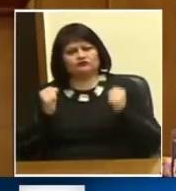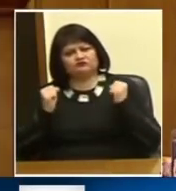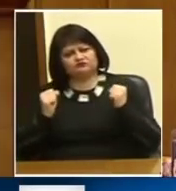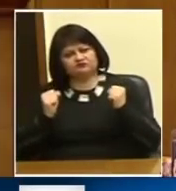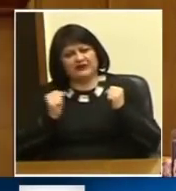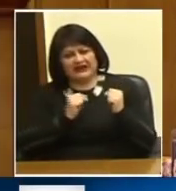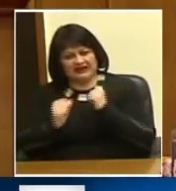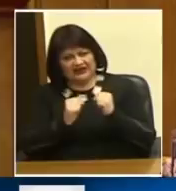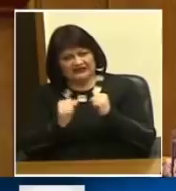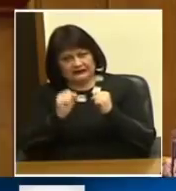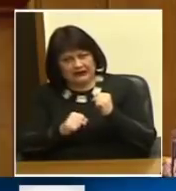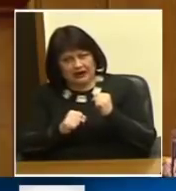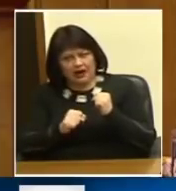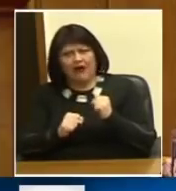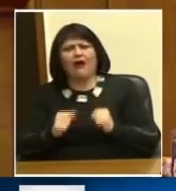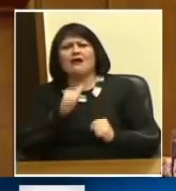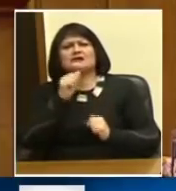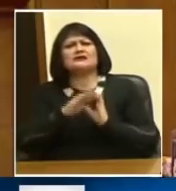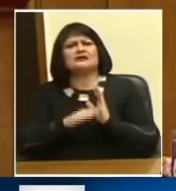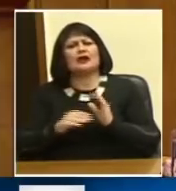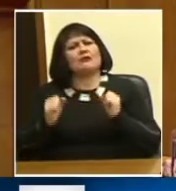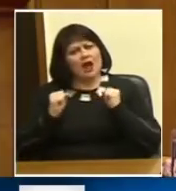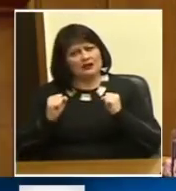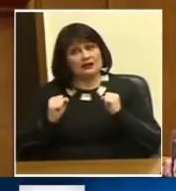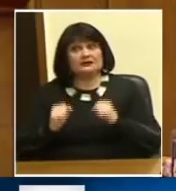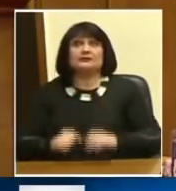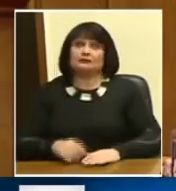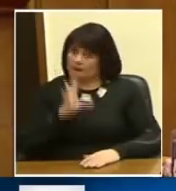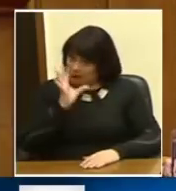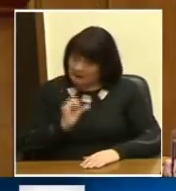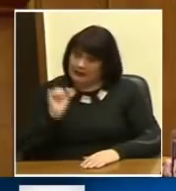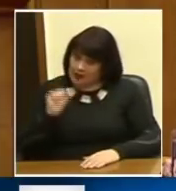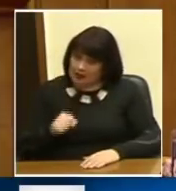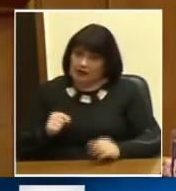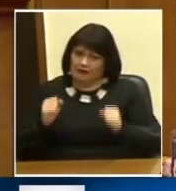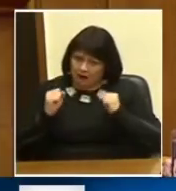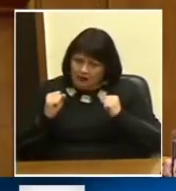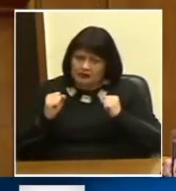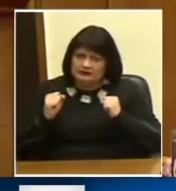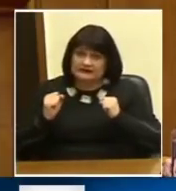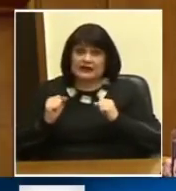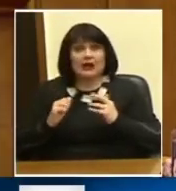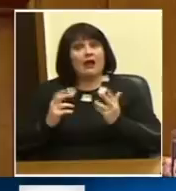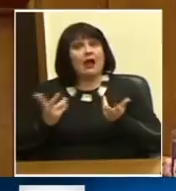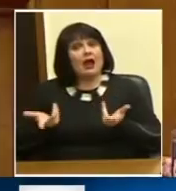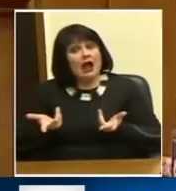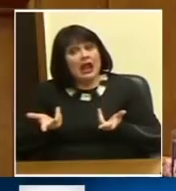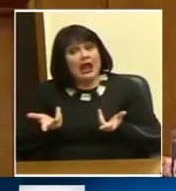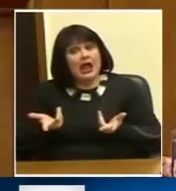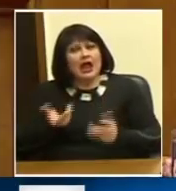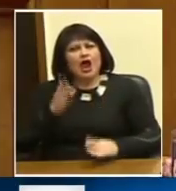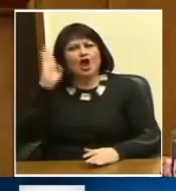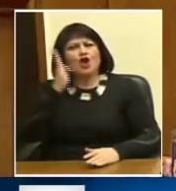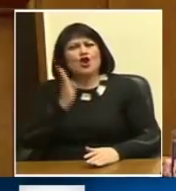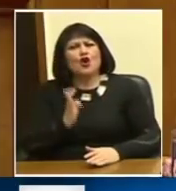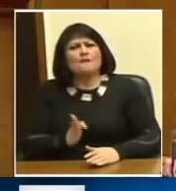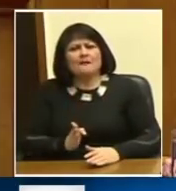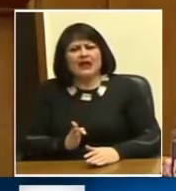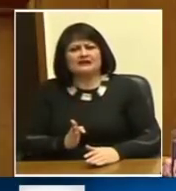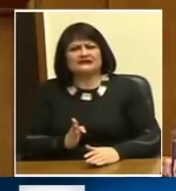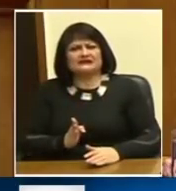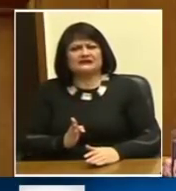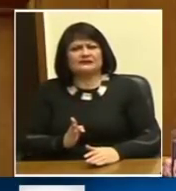κρίση. Το Σύνταγμα αποδείχθηκε όντως ανθεκτικό, όμως οι ρογμές που έχει υποστεί